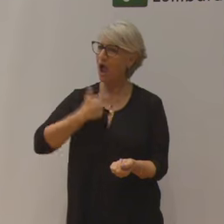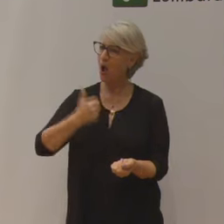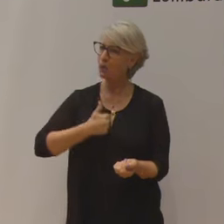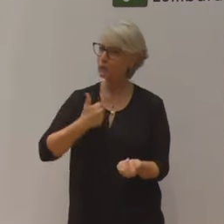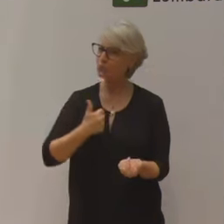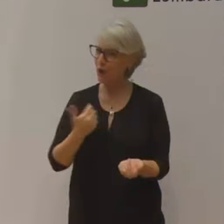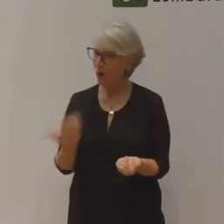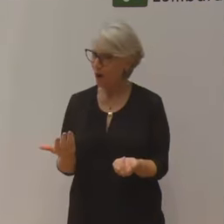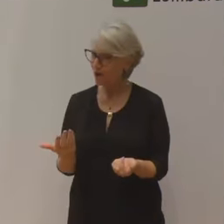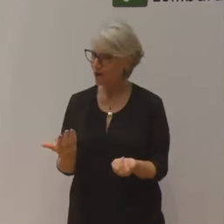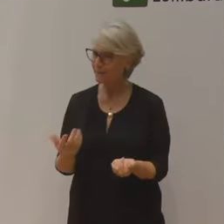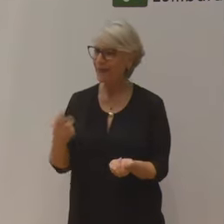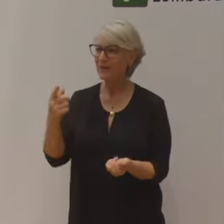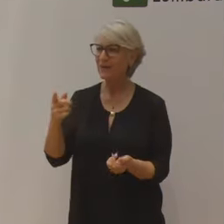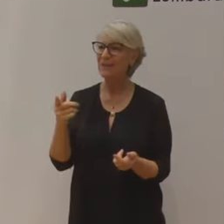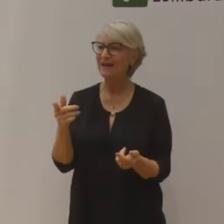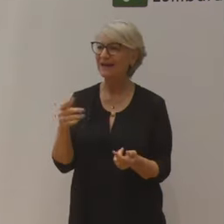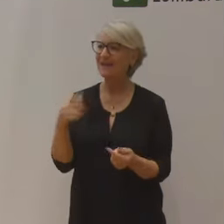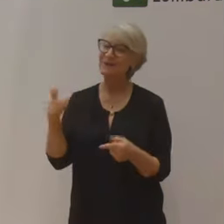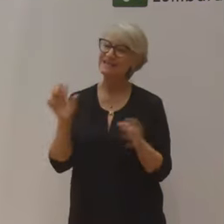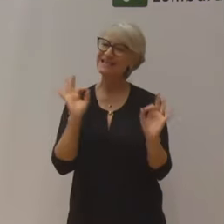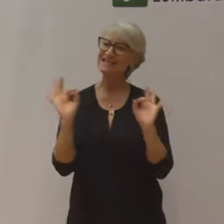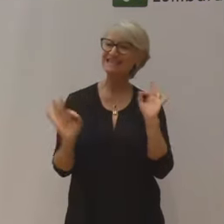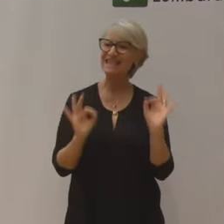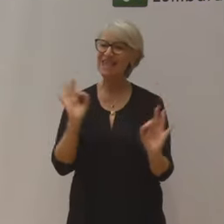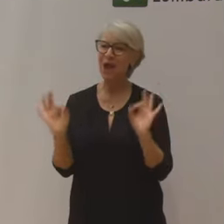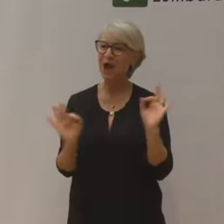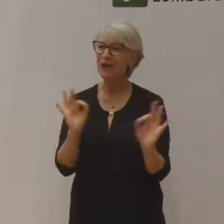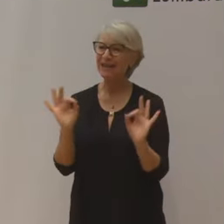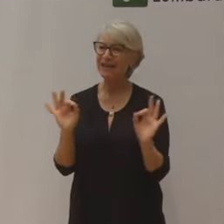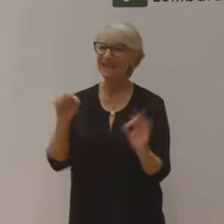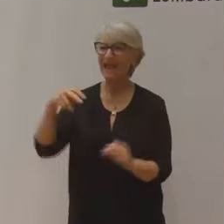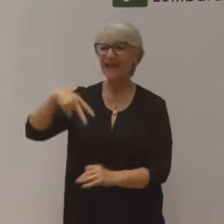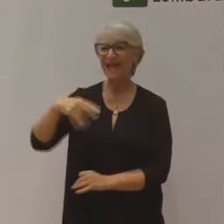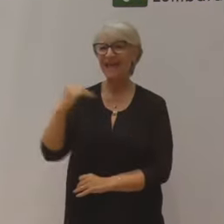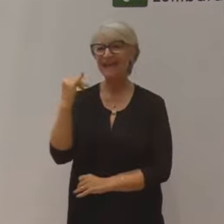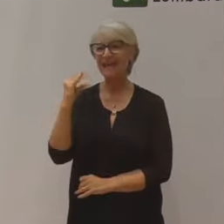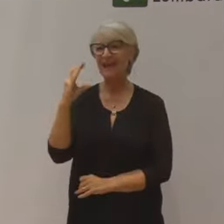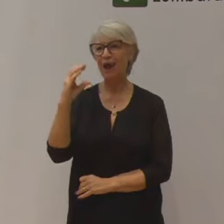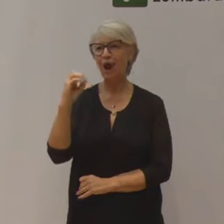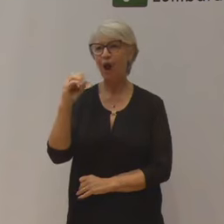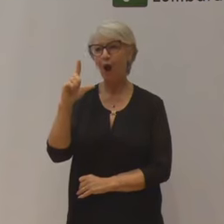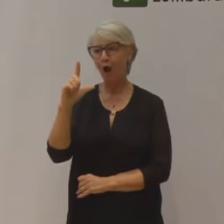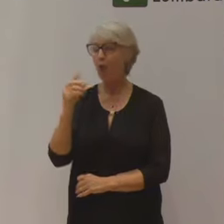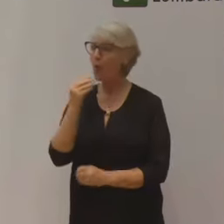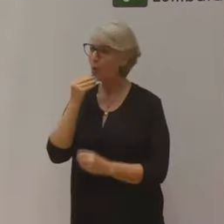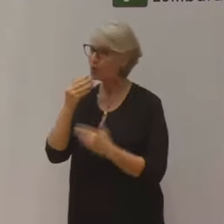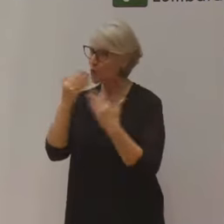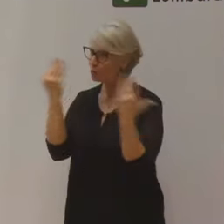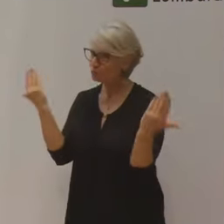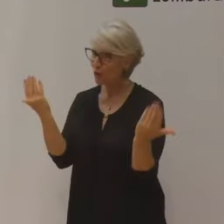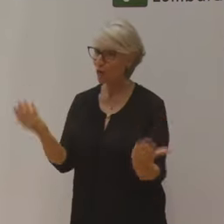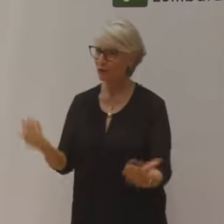indipendente di questa signorina Nicole. Mamma mia, buongiorno.